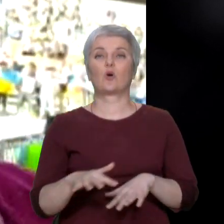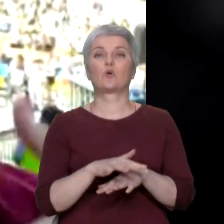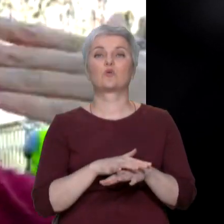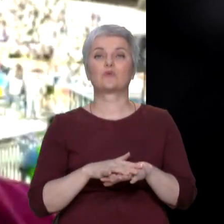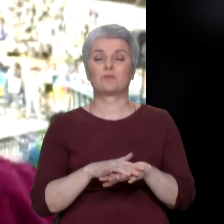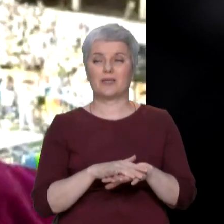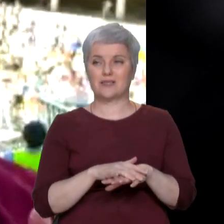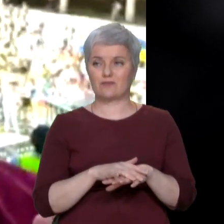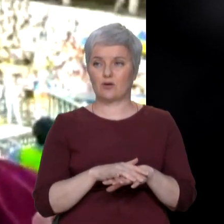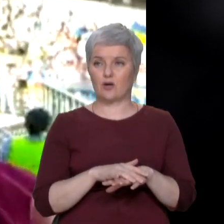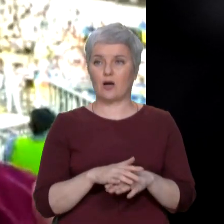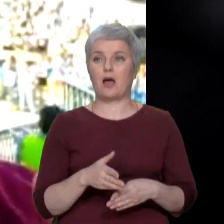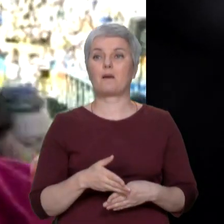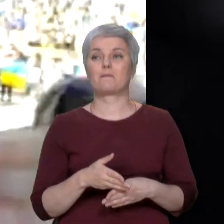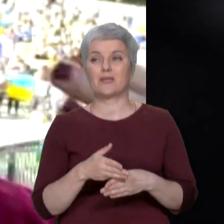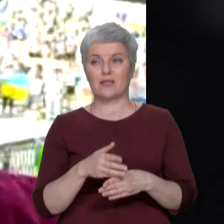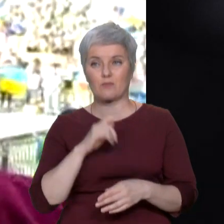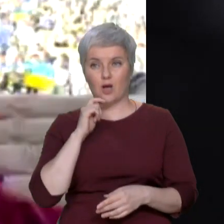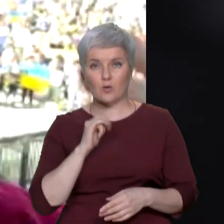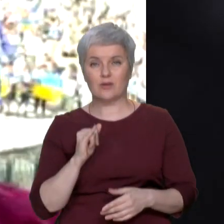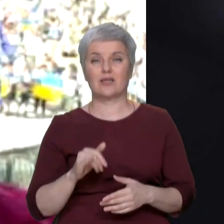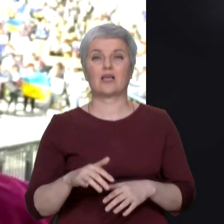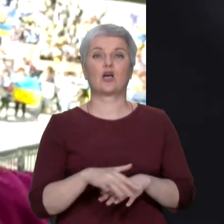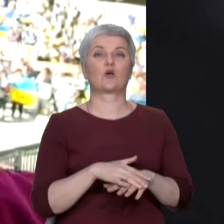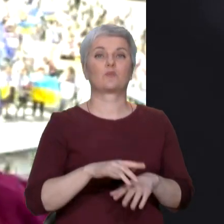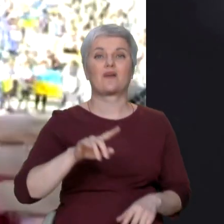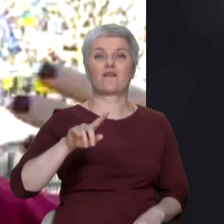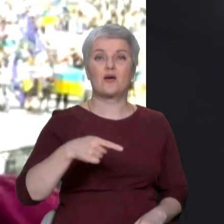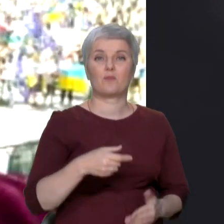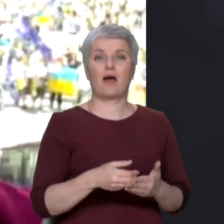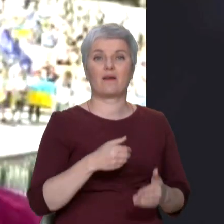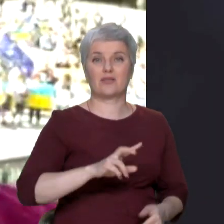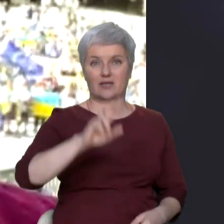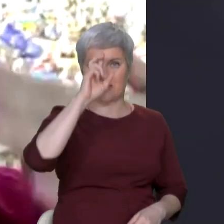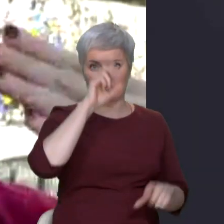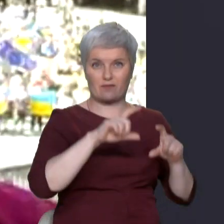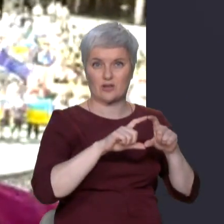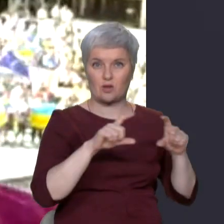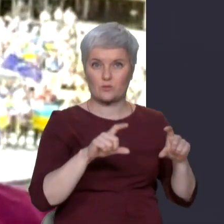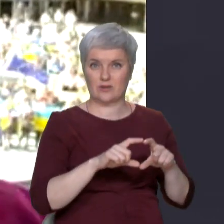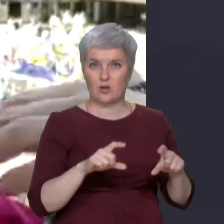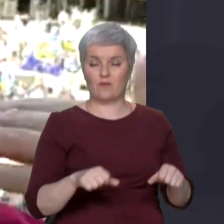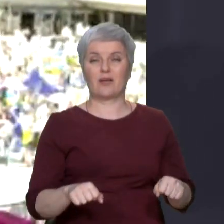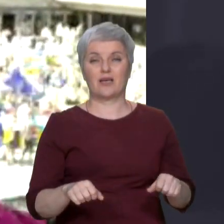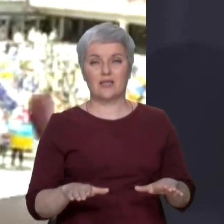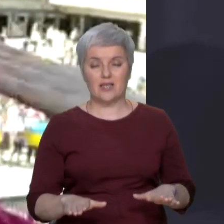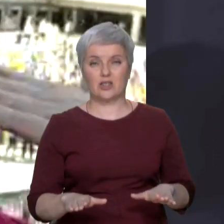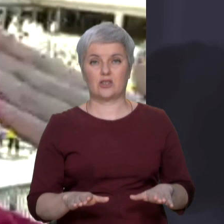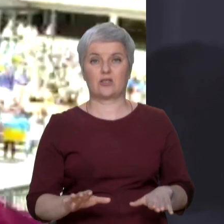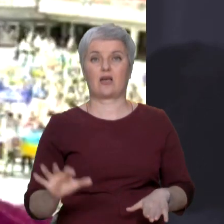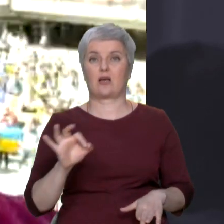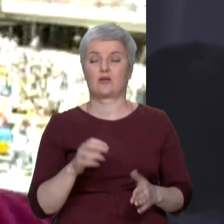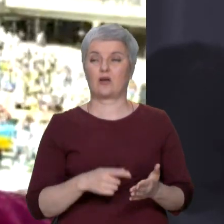суспільство підтримує Україну, і суспільство вимагає від державних установ рішень щодо